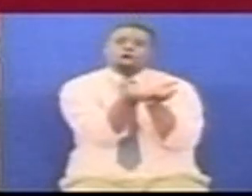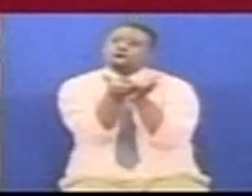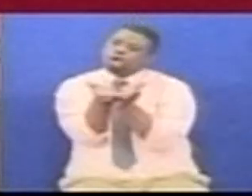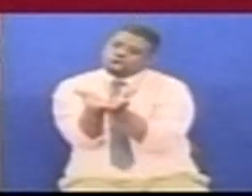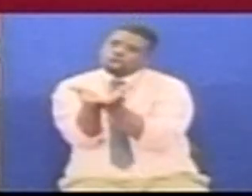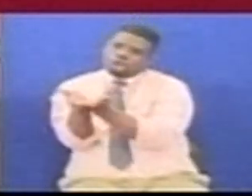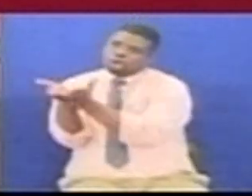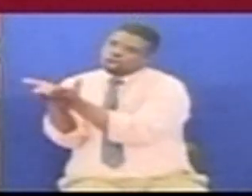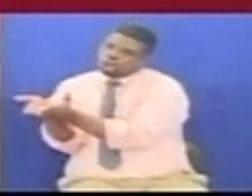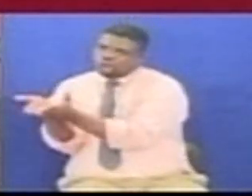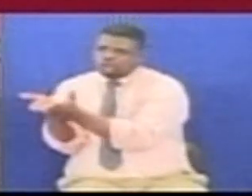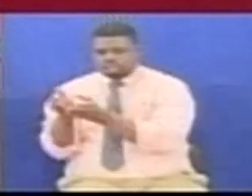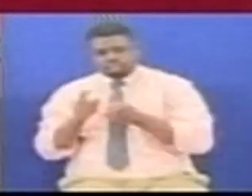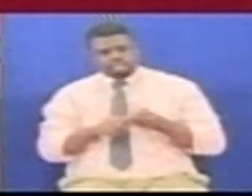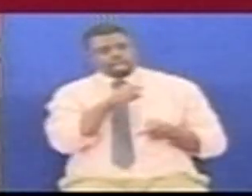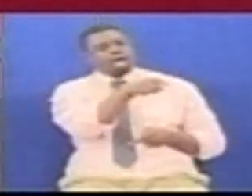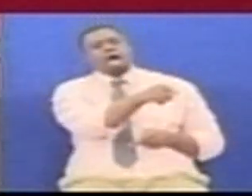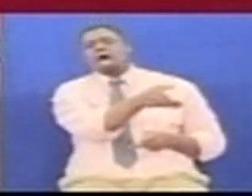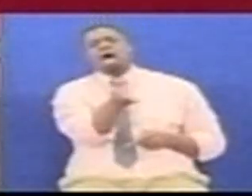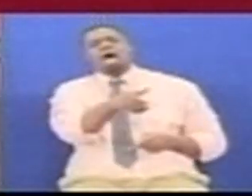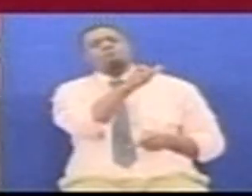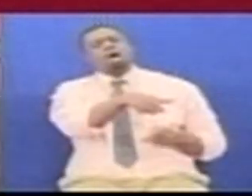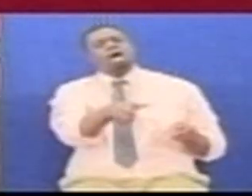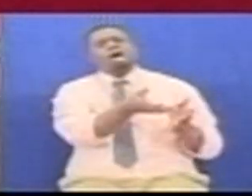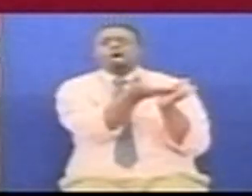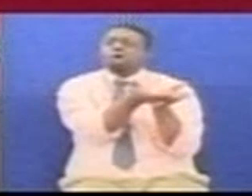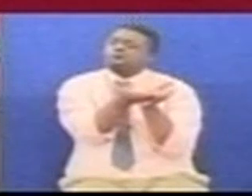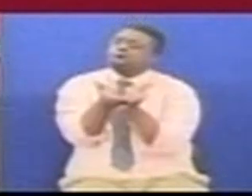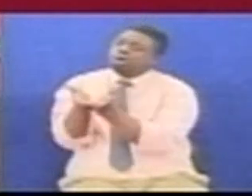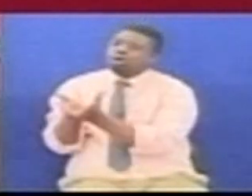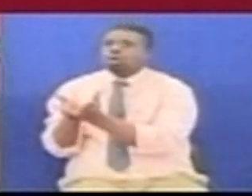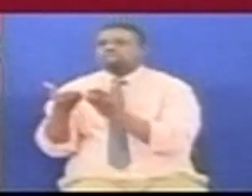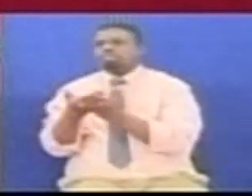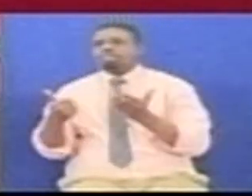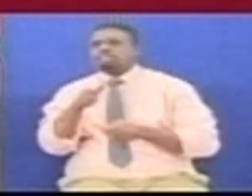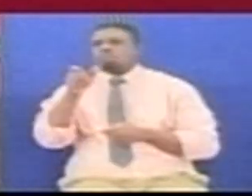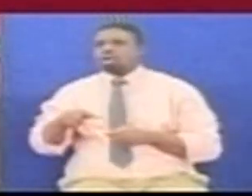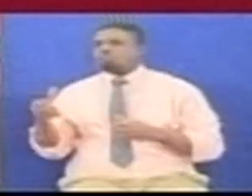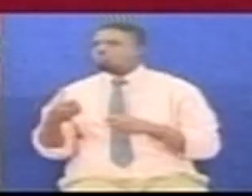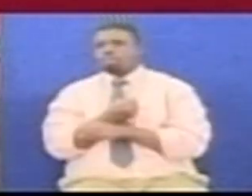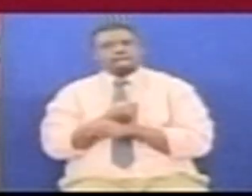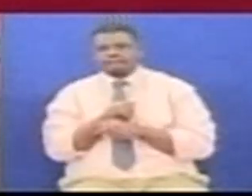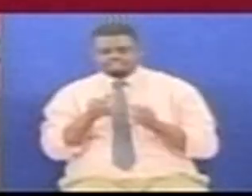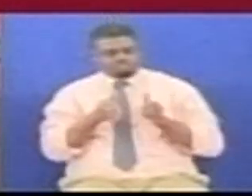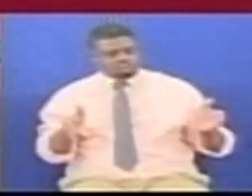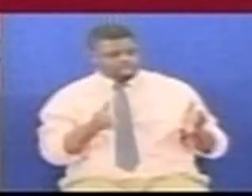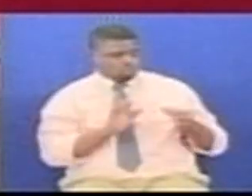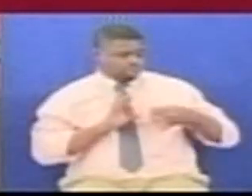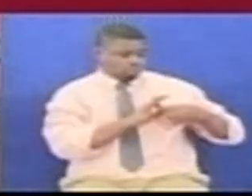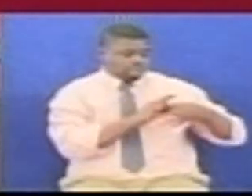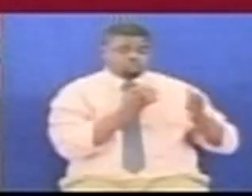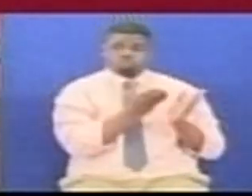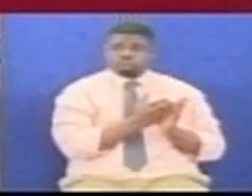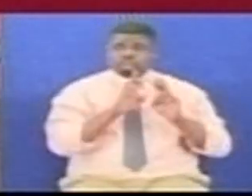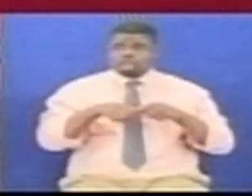Mheshimiwa Mwenyekiti, kwa kuwa ombaomba wamekuwa wakisababisha watoto wengi kutopata fursa kusoma shule au kuwa watoro, na waagiza wakuu wa